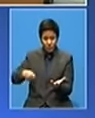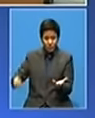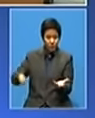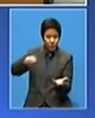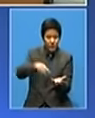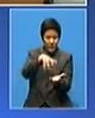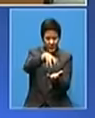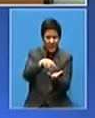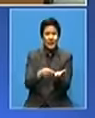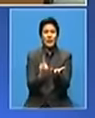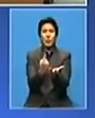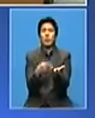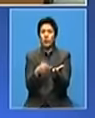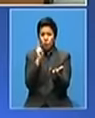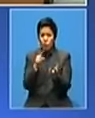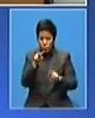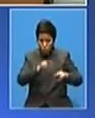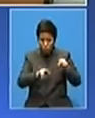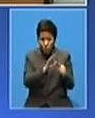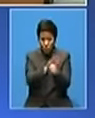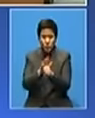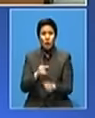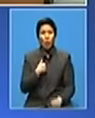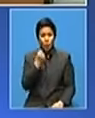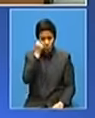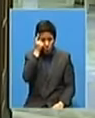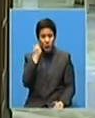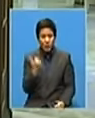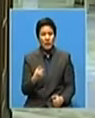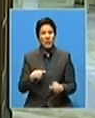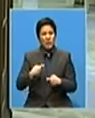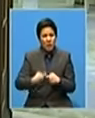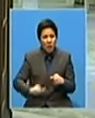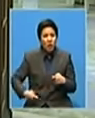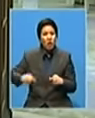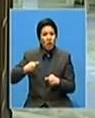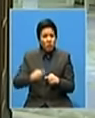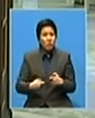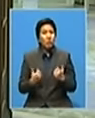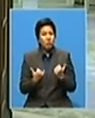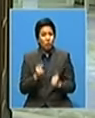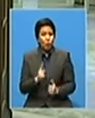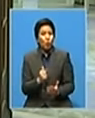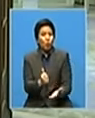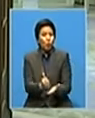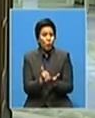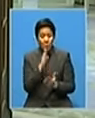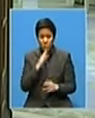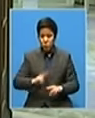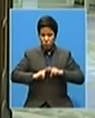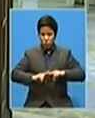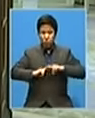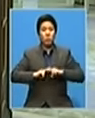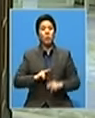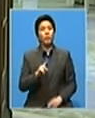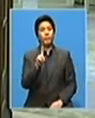พวกนี้ด้วยนะครับจะต้องดูแลเรื่องนี้อย่างเต็มที่ก็เห็นใจกันนะครับวันนี้มันยามยากนะยามยากต้องช่วยกันถ้าทุกคนจะเอาตัวรอดกันหมด